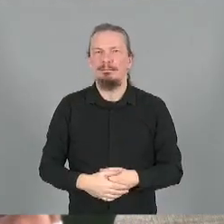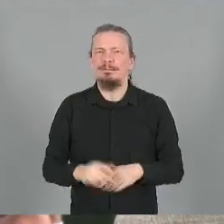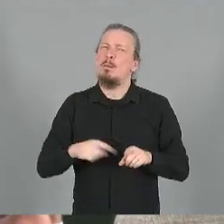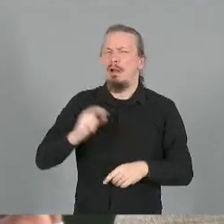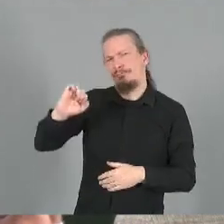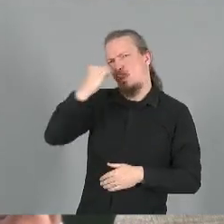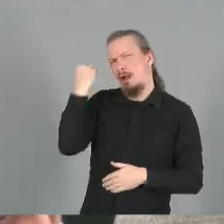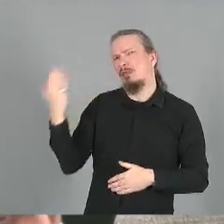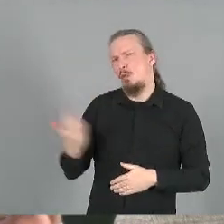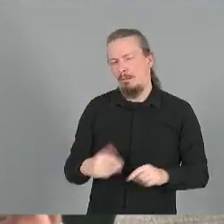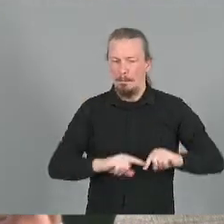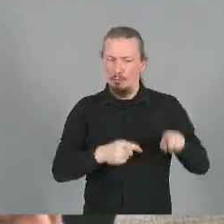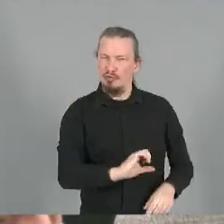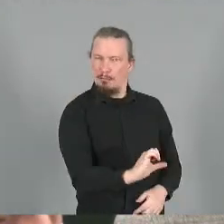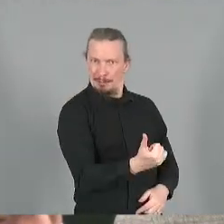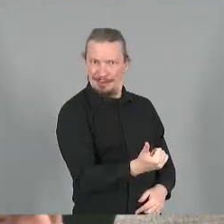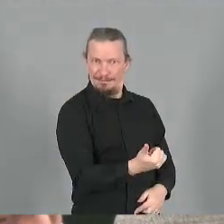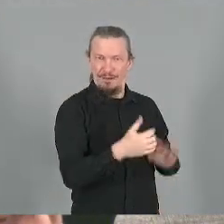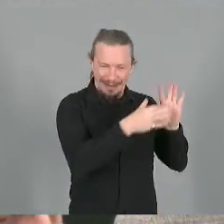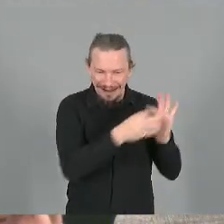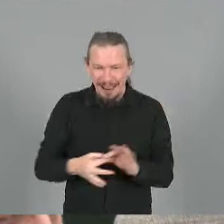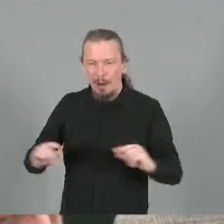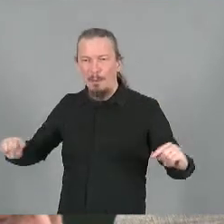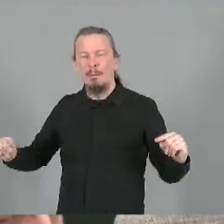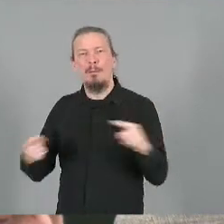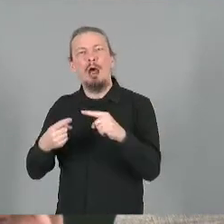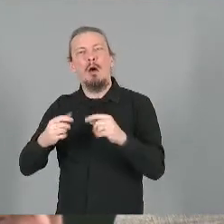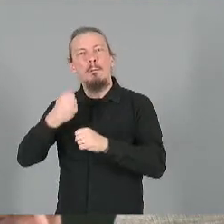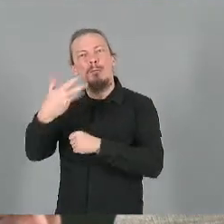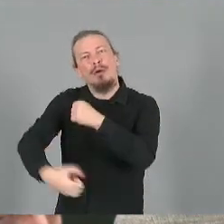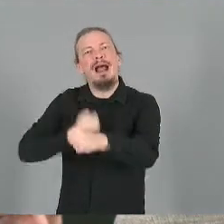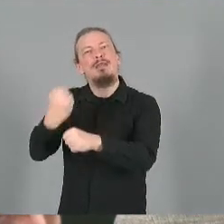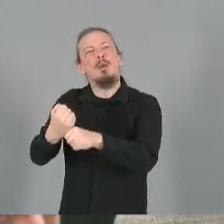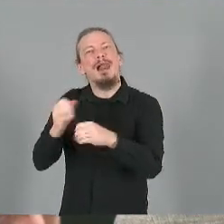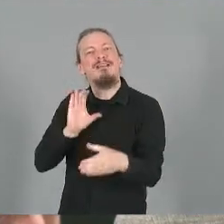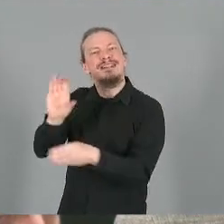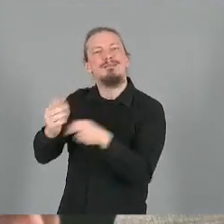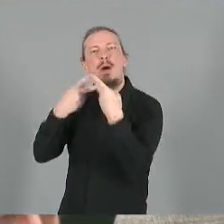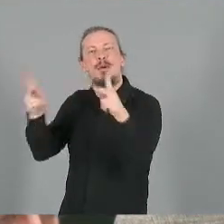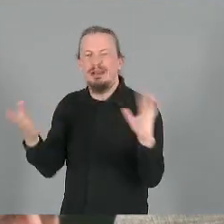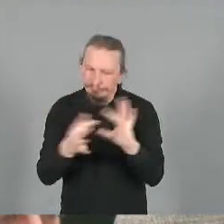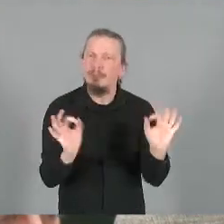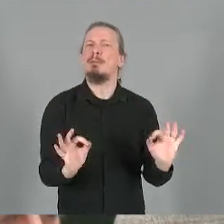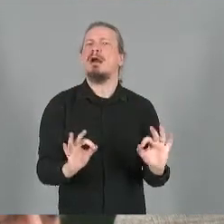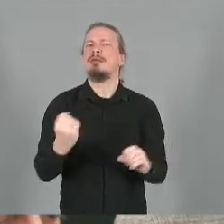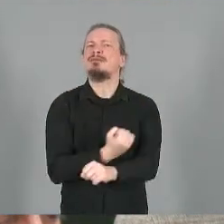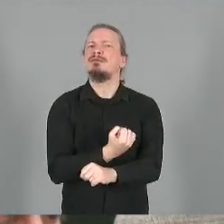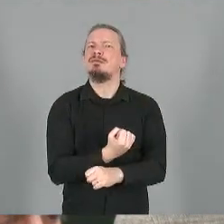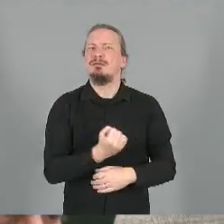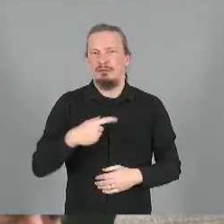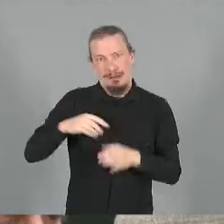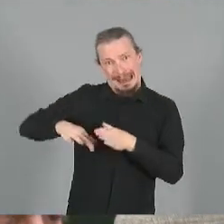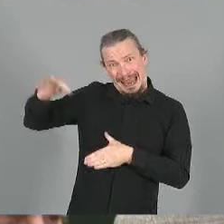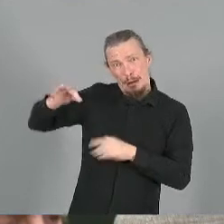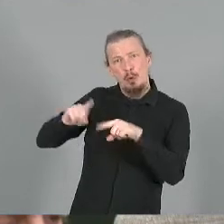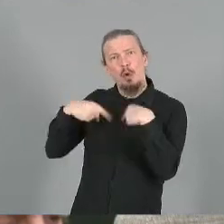budget primitif ne soit pas associé un plan pluriannuel d'investissement qui soit public. Les élus siégeant au sein de la commission